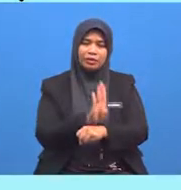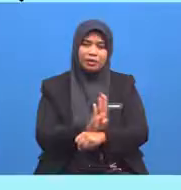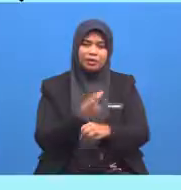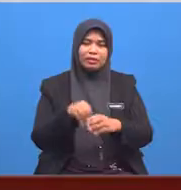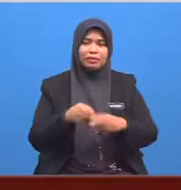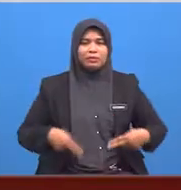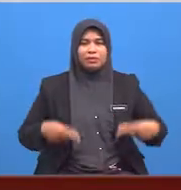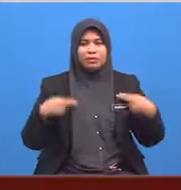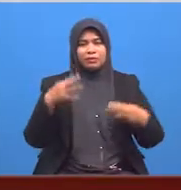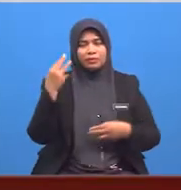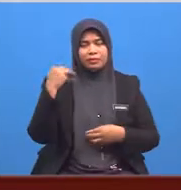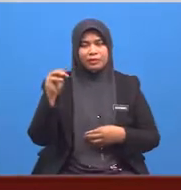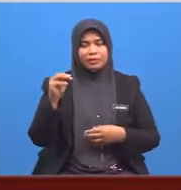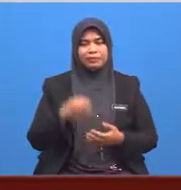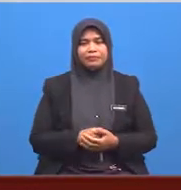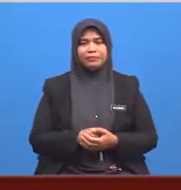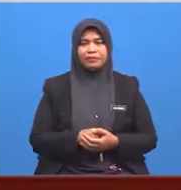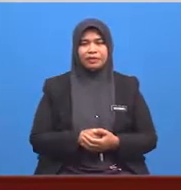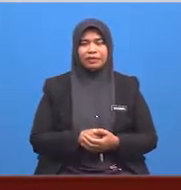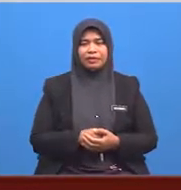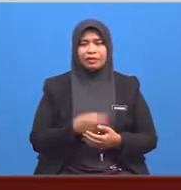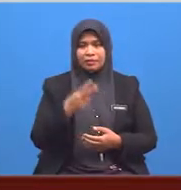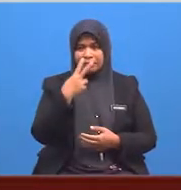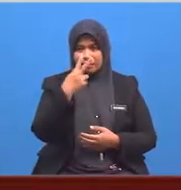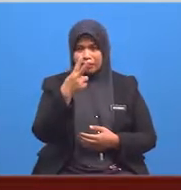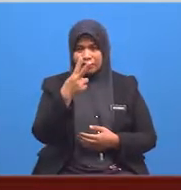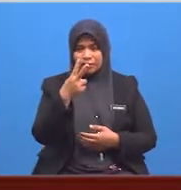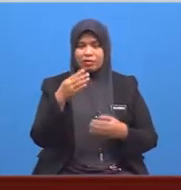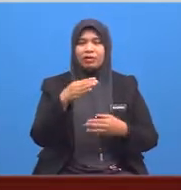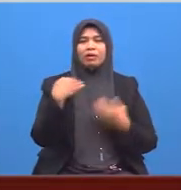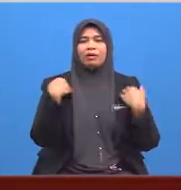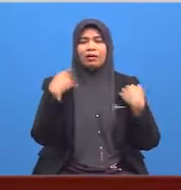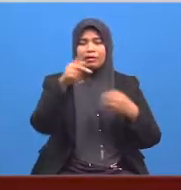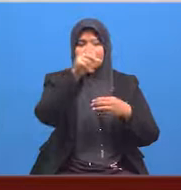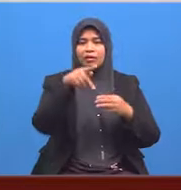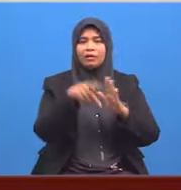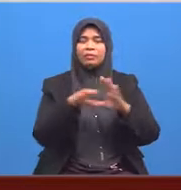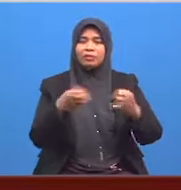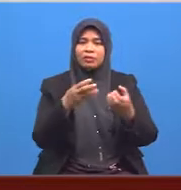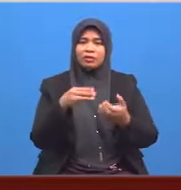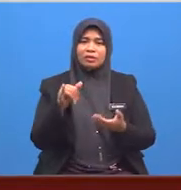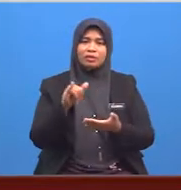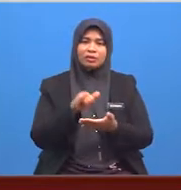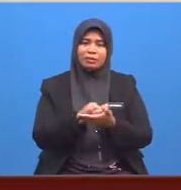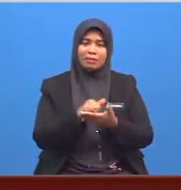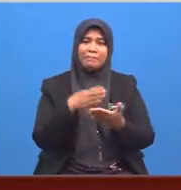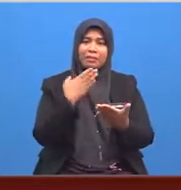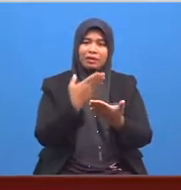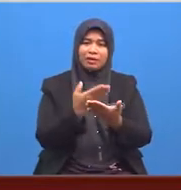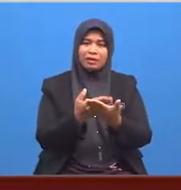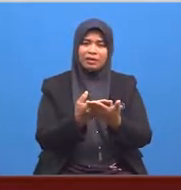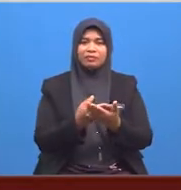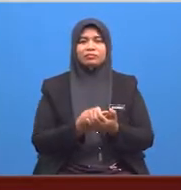mereka wadah pandangan kamu Adakah perbuatan-perbuatan tersebut baik dalam kehidupan